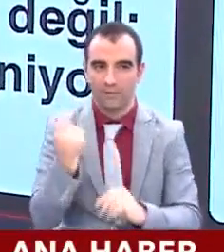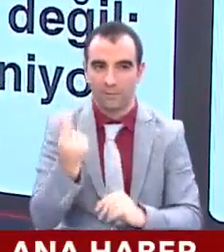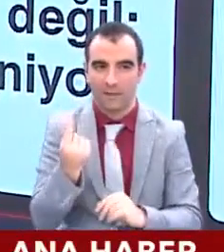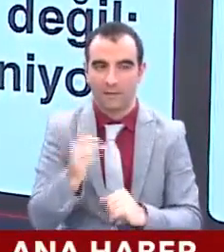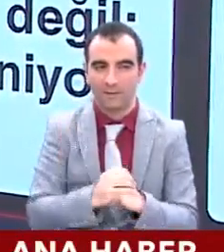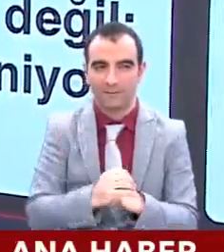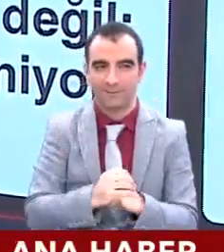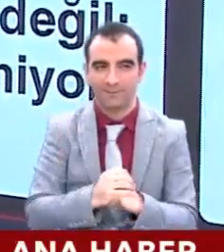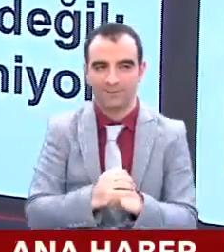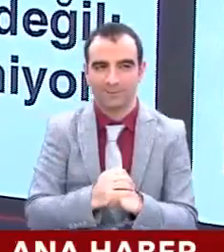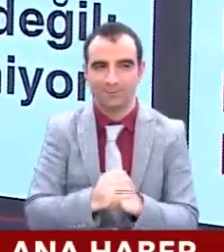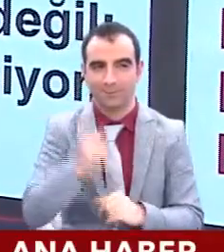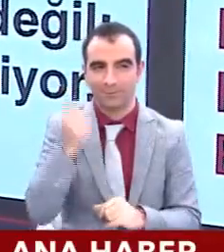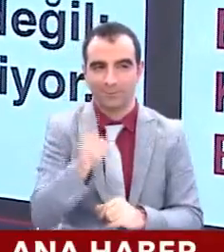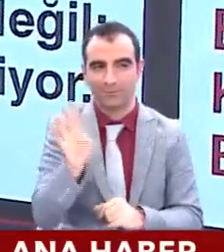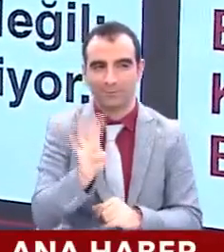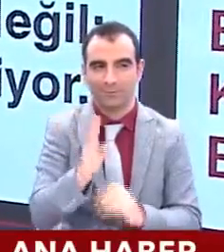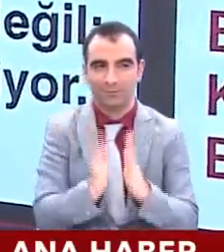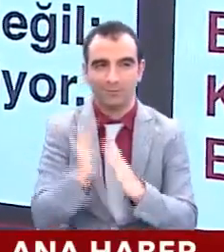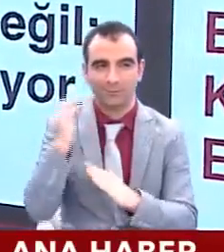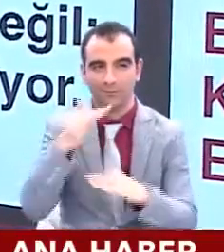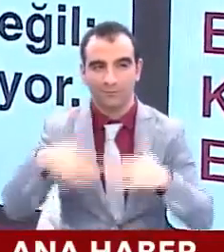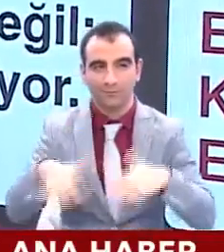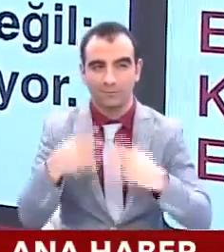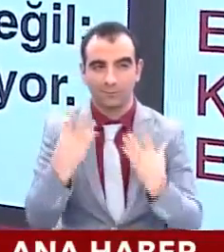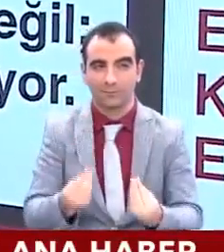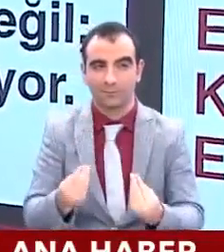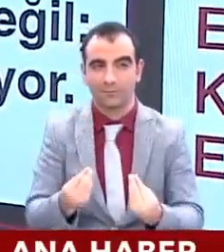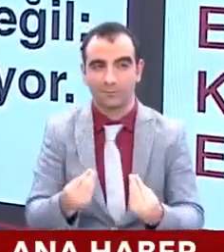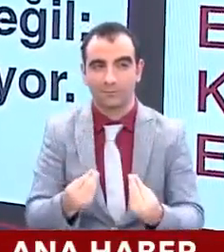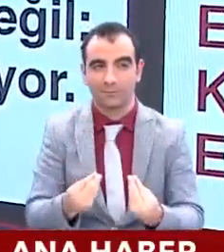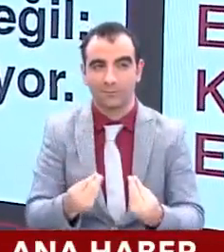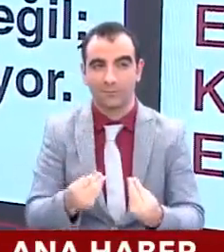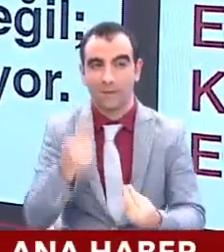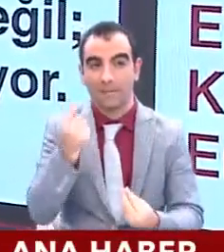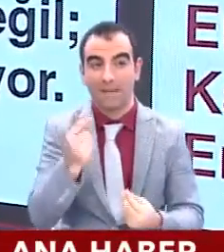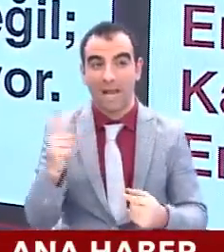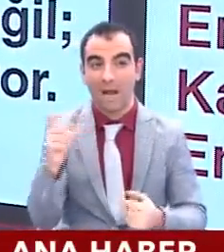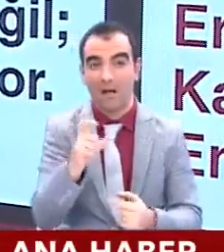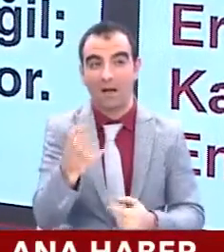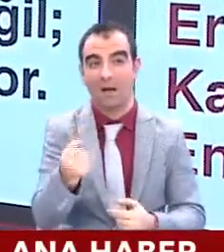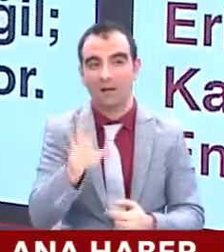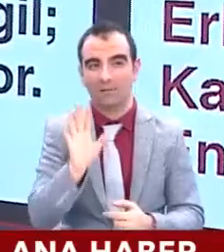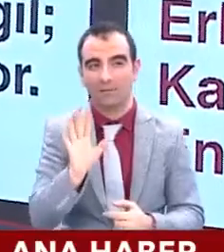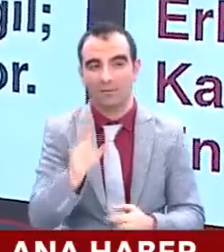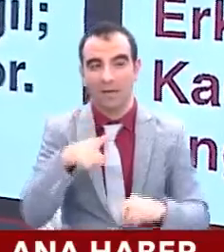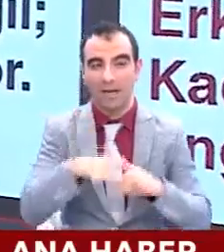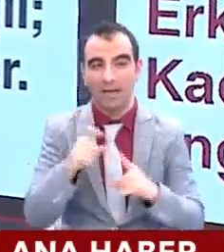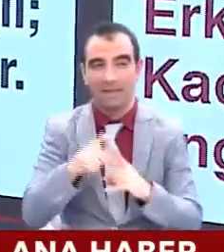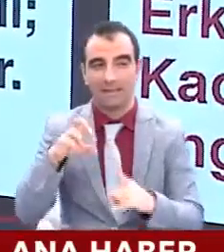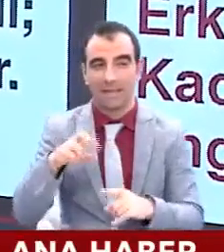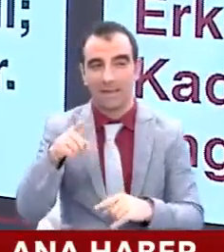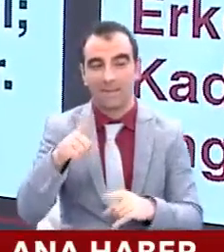3.000 TL alınacak %40 veya üstü engelli olanlardansa aidat alınmayacak HDP